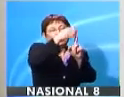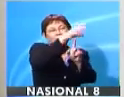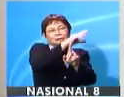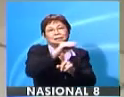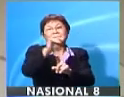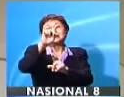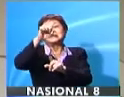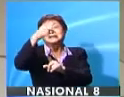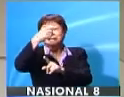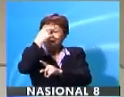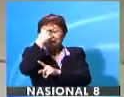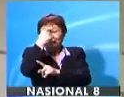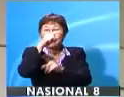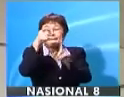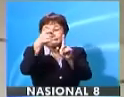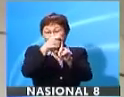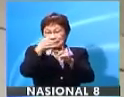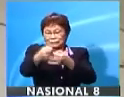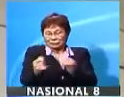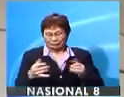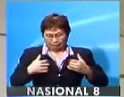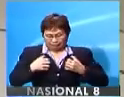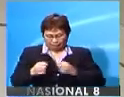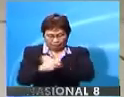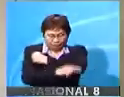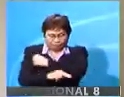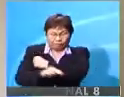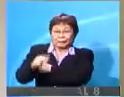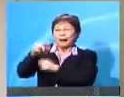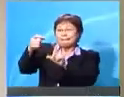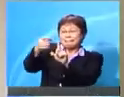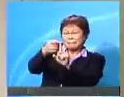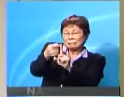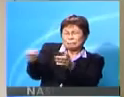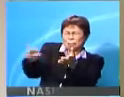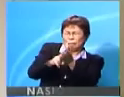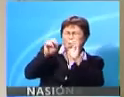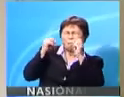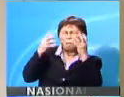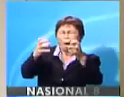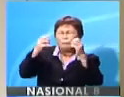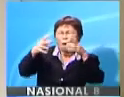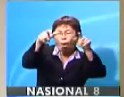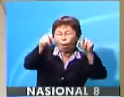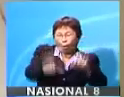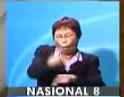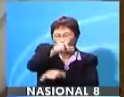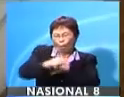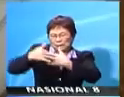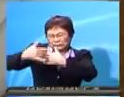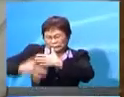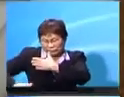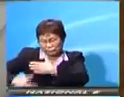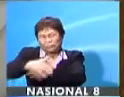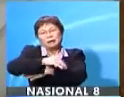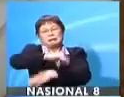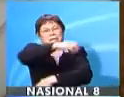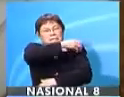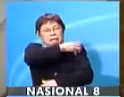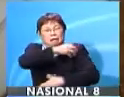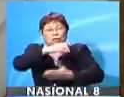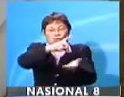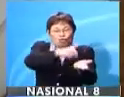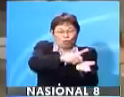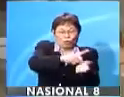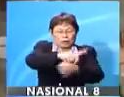India. Di Pakistan, pihak Jabatan Kesihatan Negara itu melaporkan beratus orang cedera di Swat Valley. Menurut pegawai